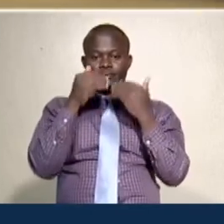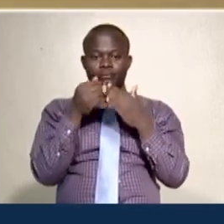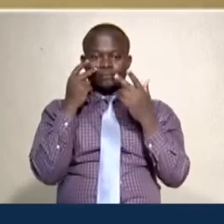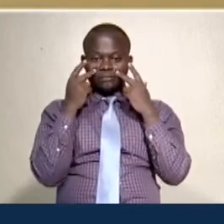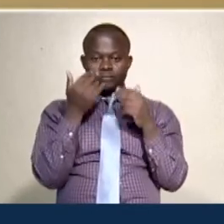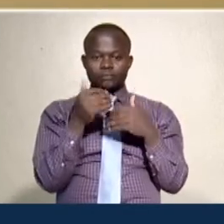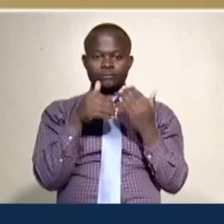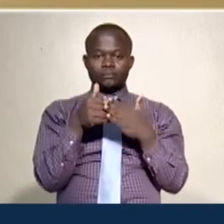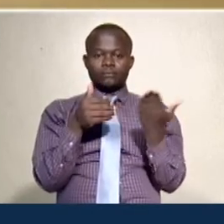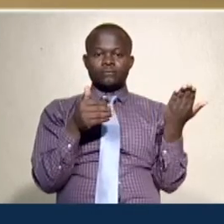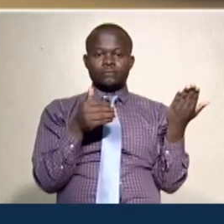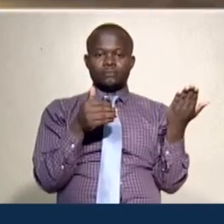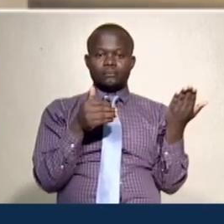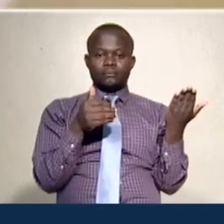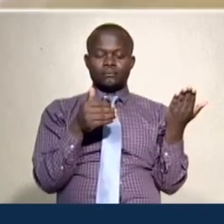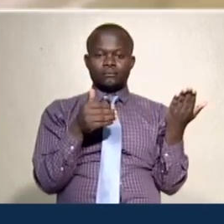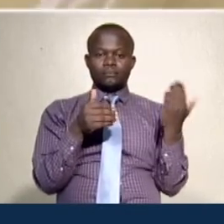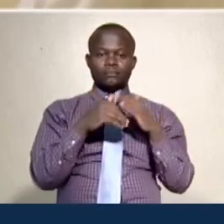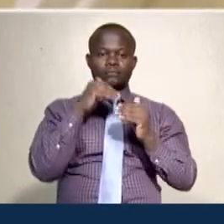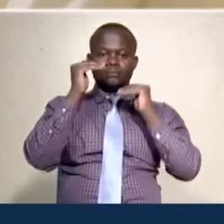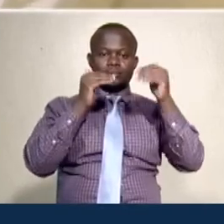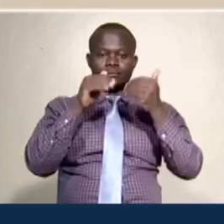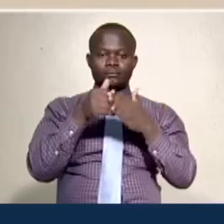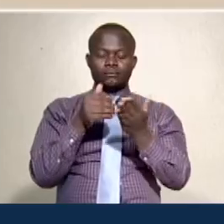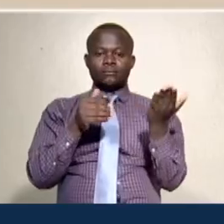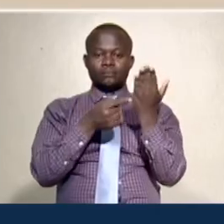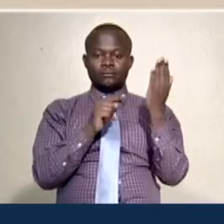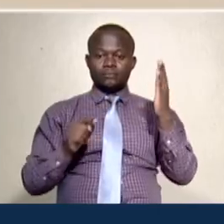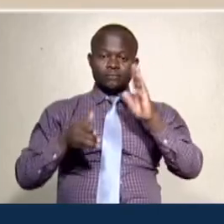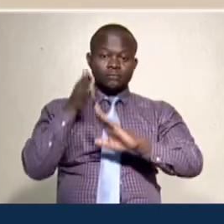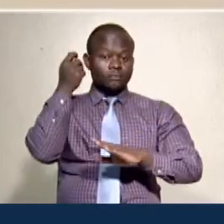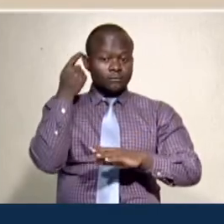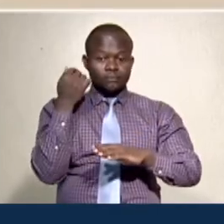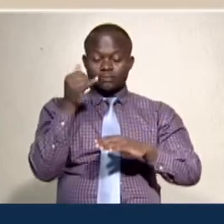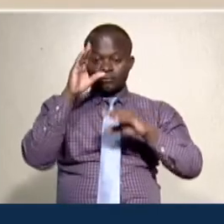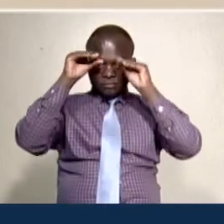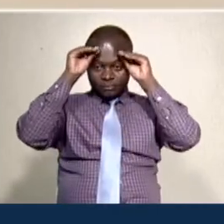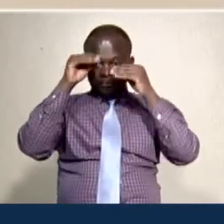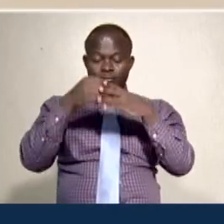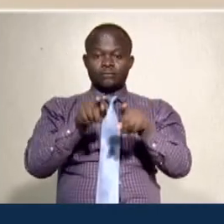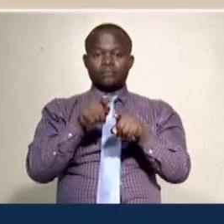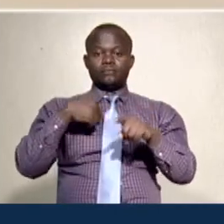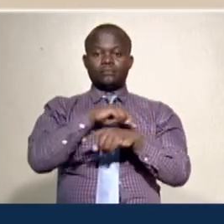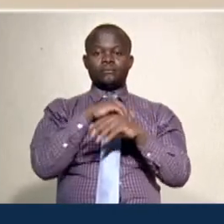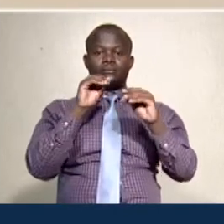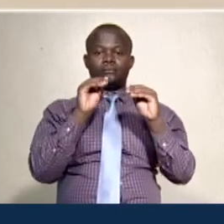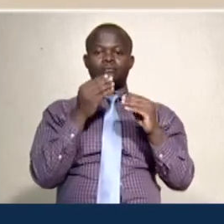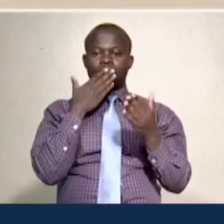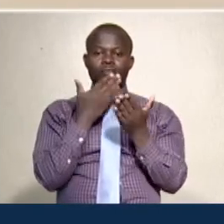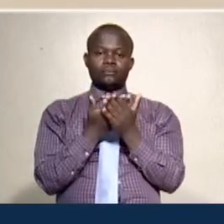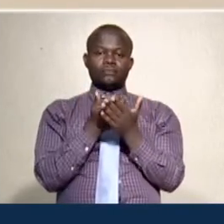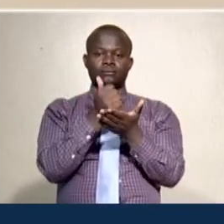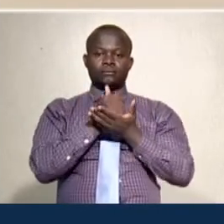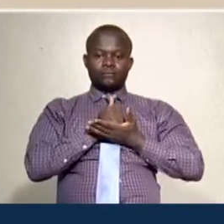kana gasentino rwego kagezeho urabona ko technique iri huta kabyumba iyo twize bituma natwe twigisha neza